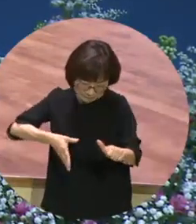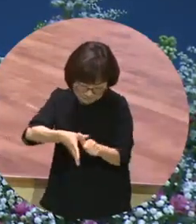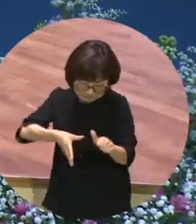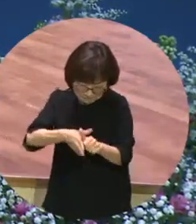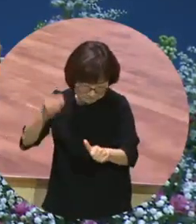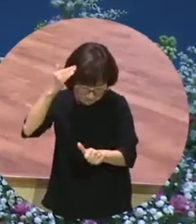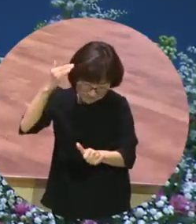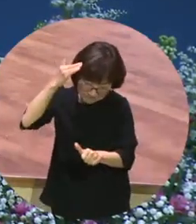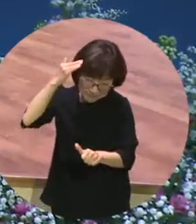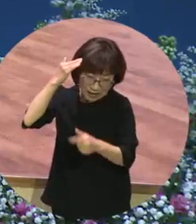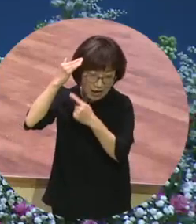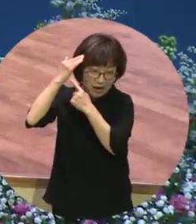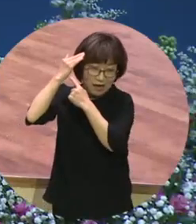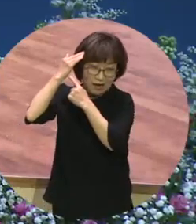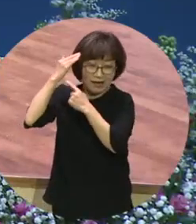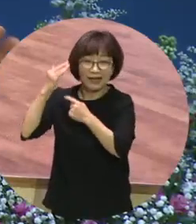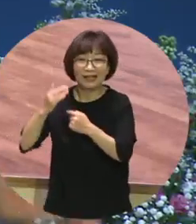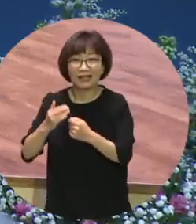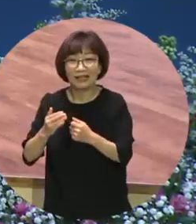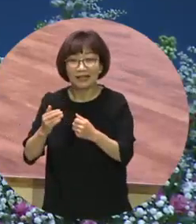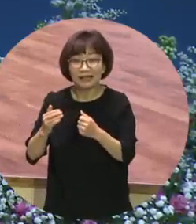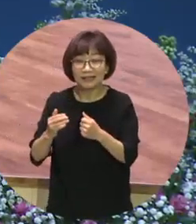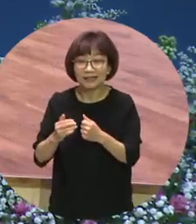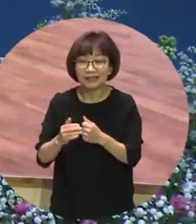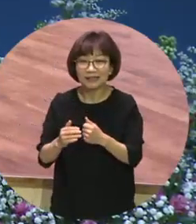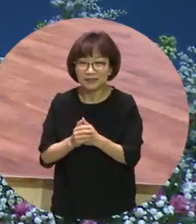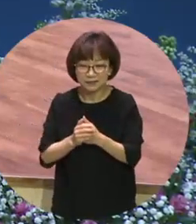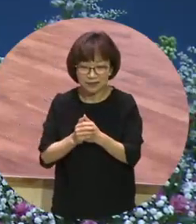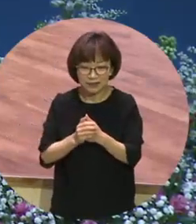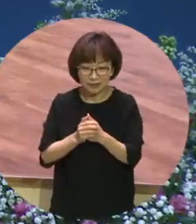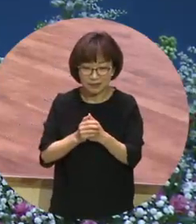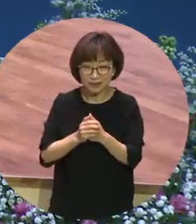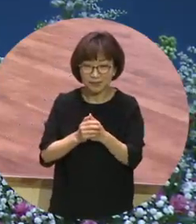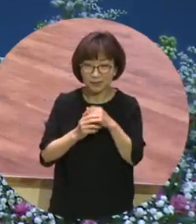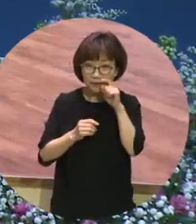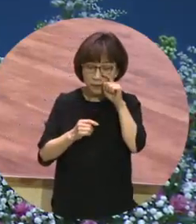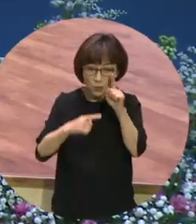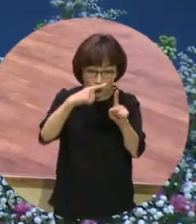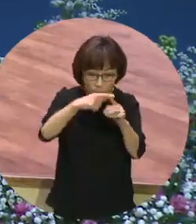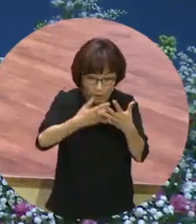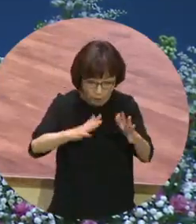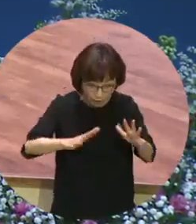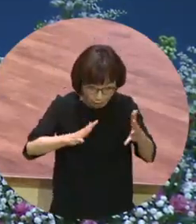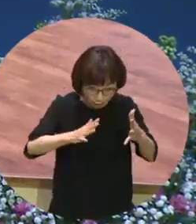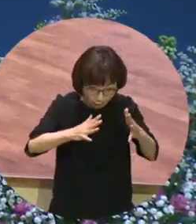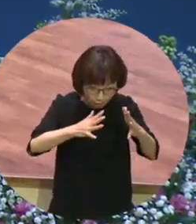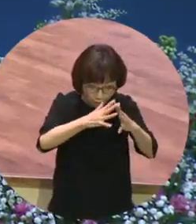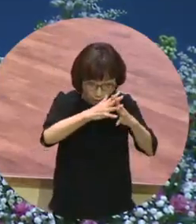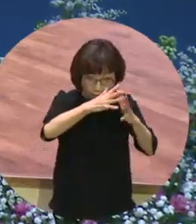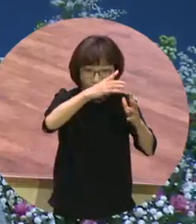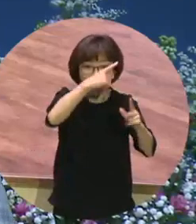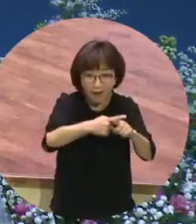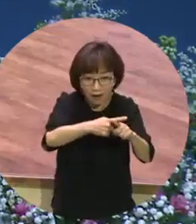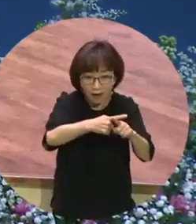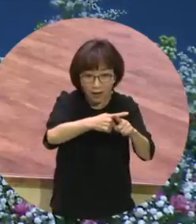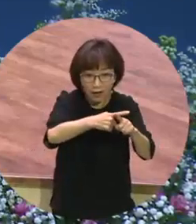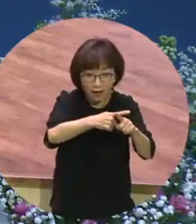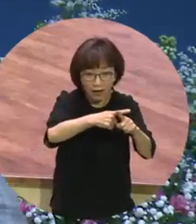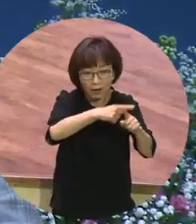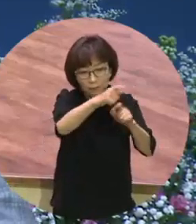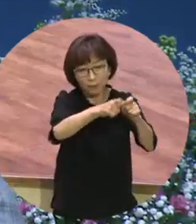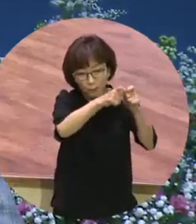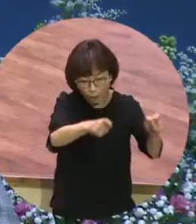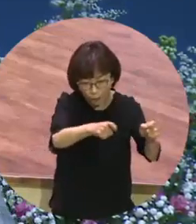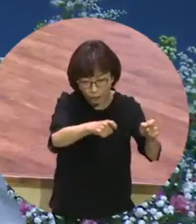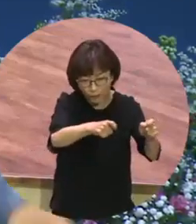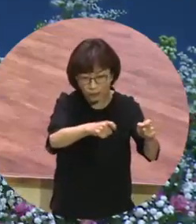그래서 성전을 못 짓고 목회 끝나는 목사인데 그 90% 이상이에요. 성전을 못 짓어요. 성전 짓는 것을